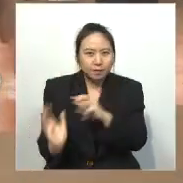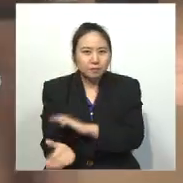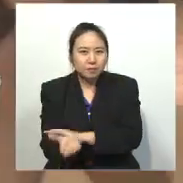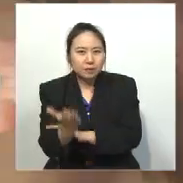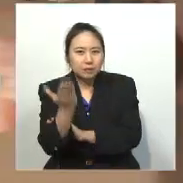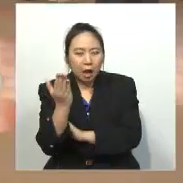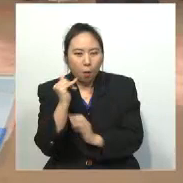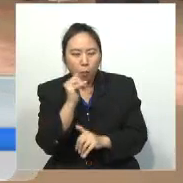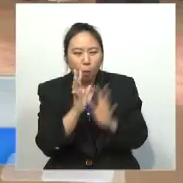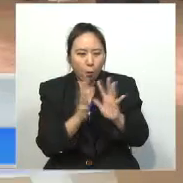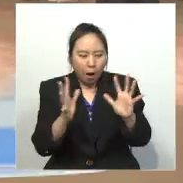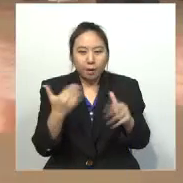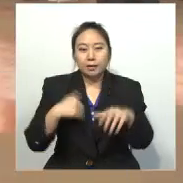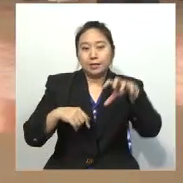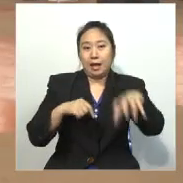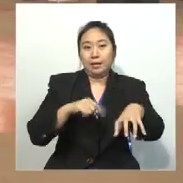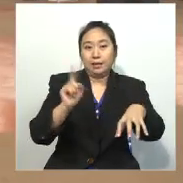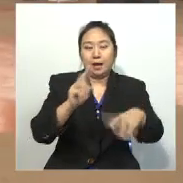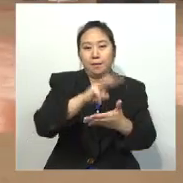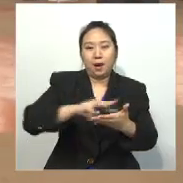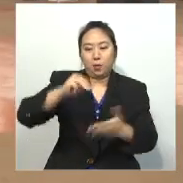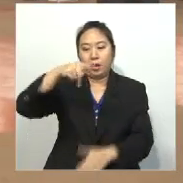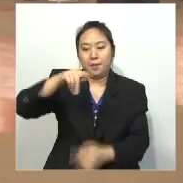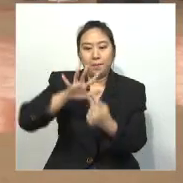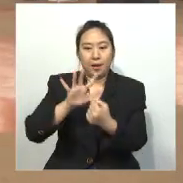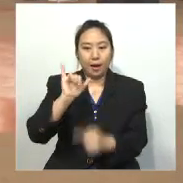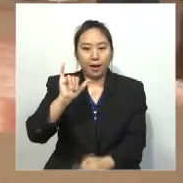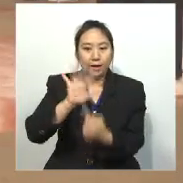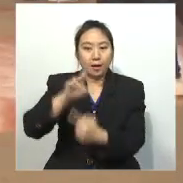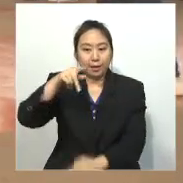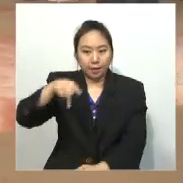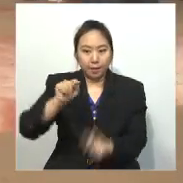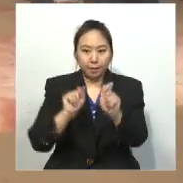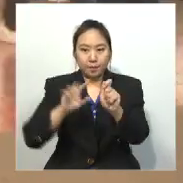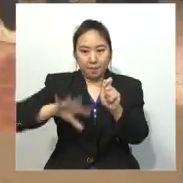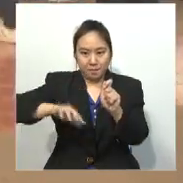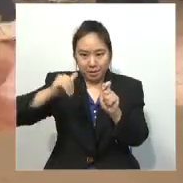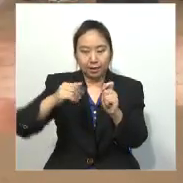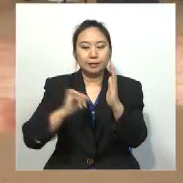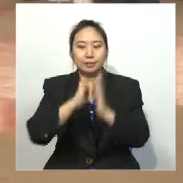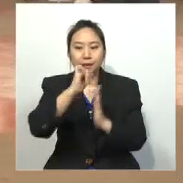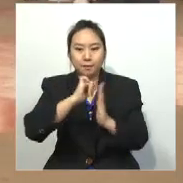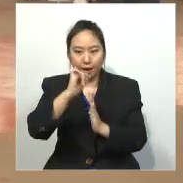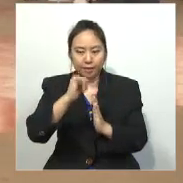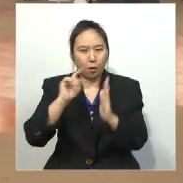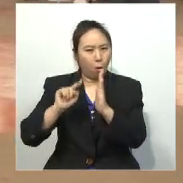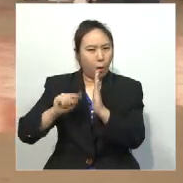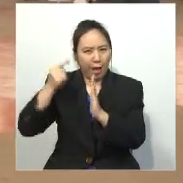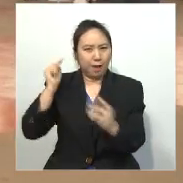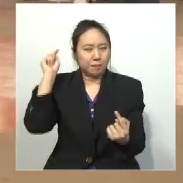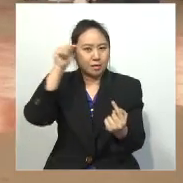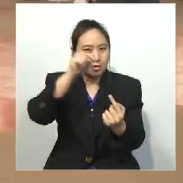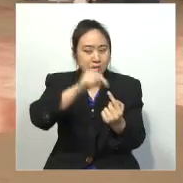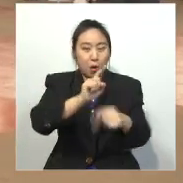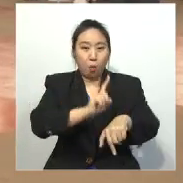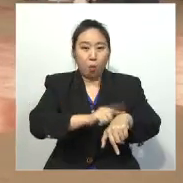ช้ามืดที่ผ่านมาโดยใช้สถานที่ก็คือที่มหาวิทยาลัยพายัพอำเภอเมืองจังหวัดเชียงใหม่แห่งนี้นะครับโดยผู้สมัครรายแรกนั้นเดินทางมาถึง